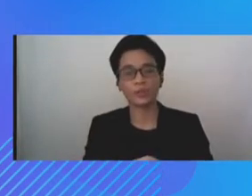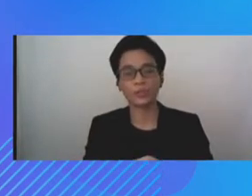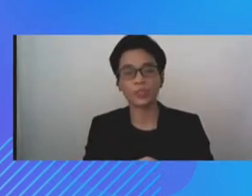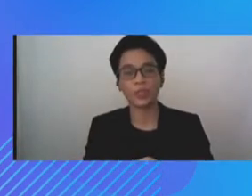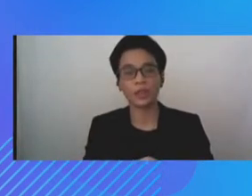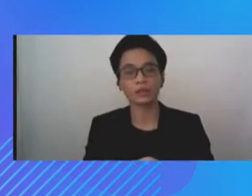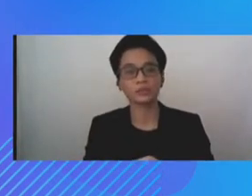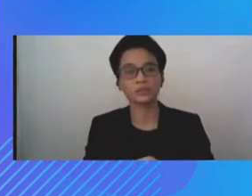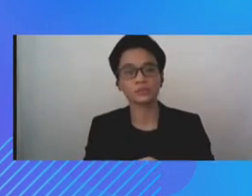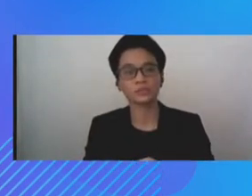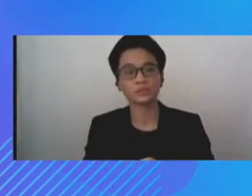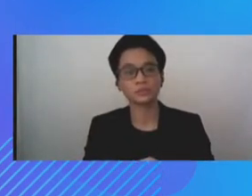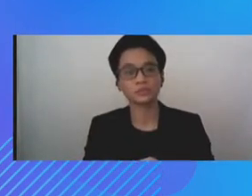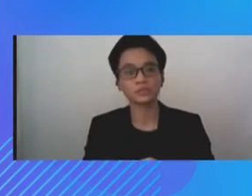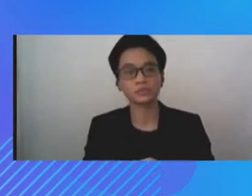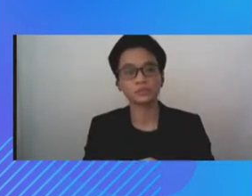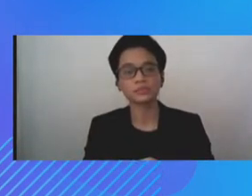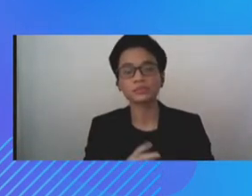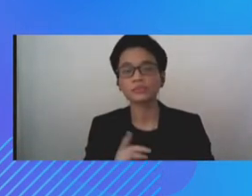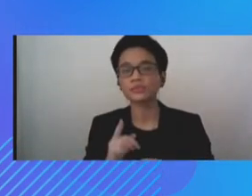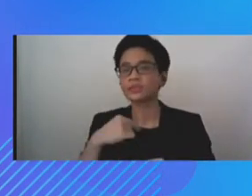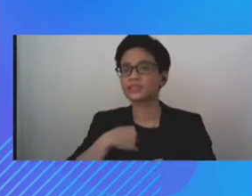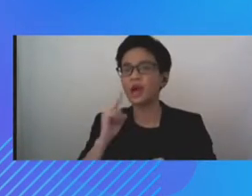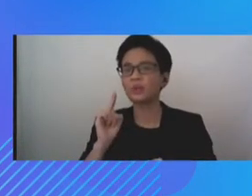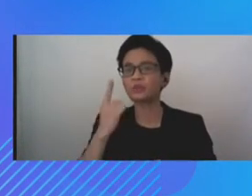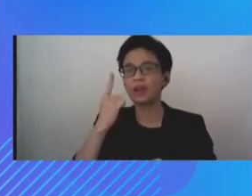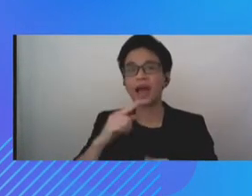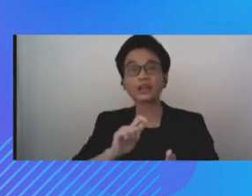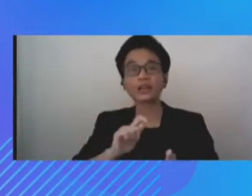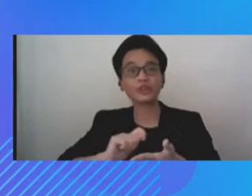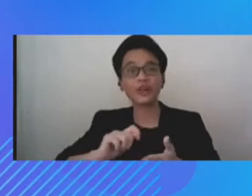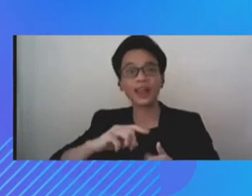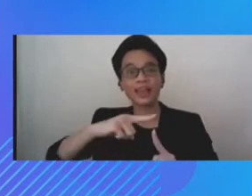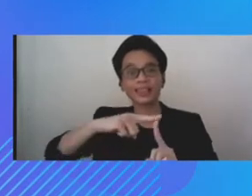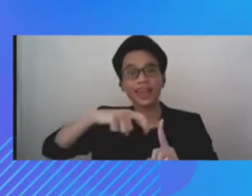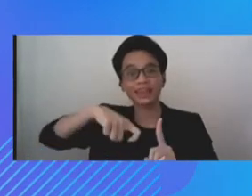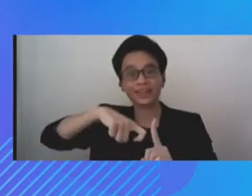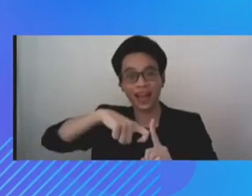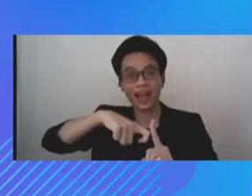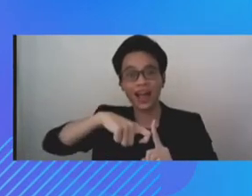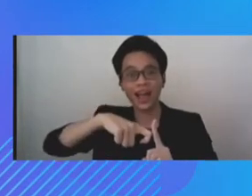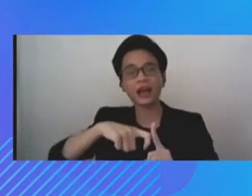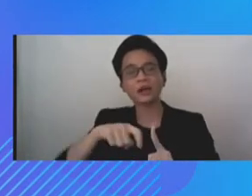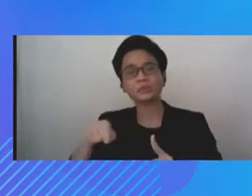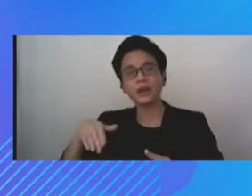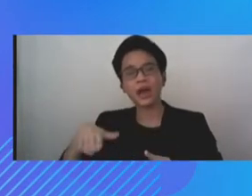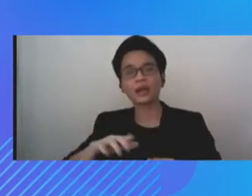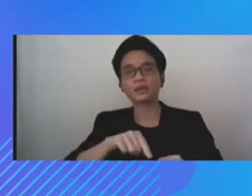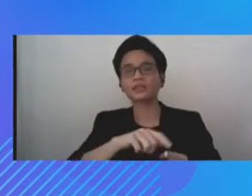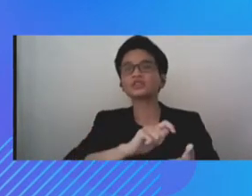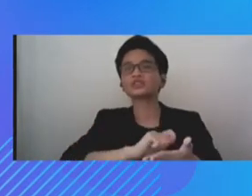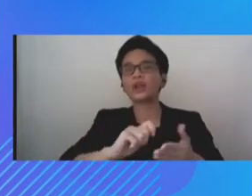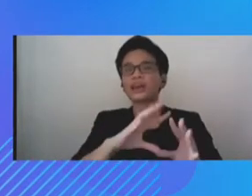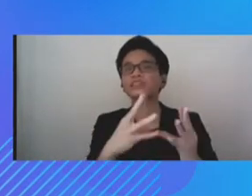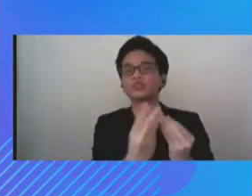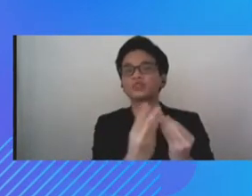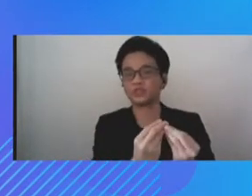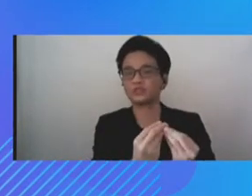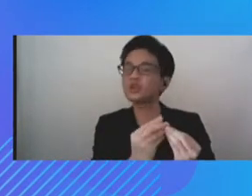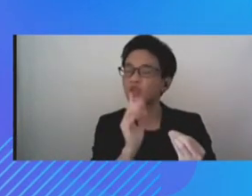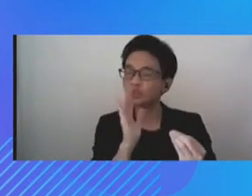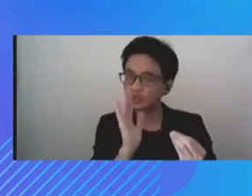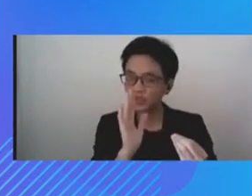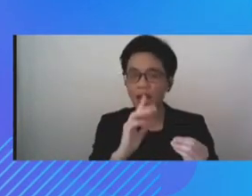dari TK saya sudah sekolahnya kan di inklusi. Sampai